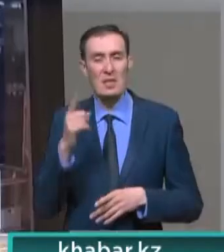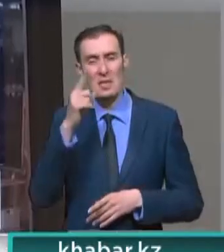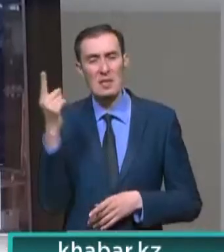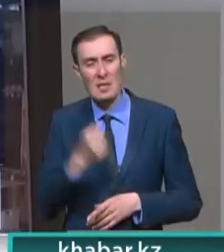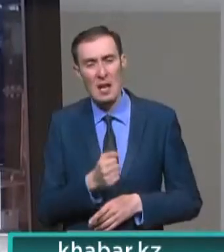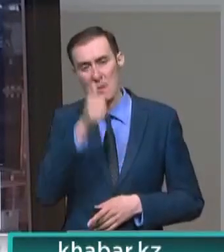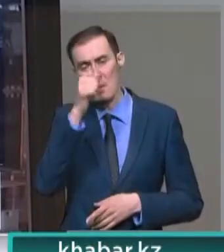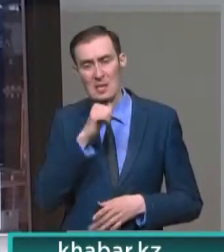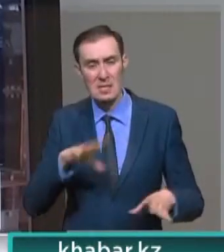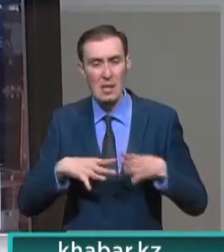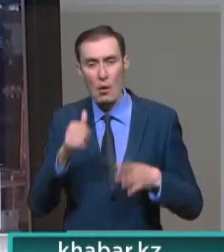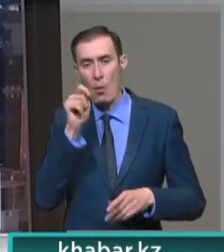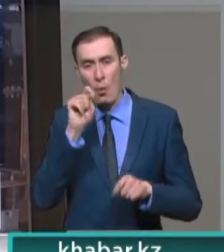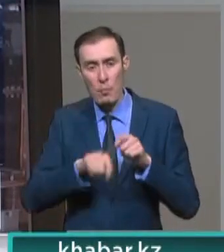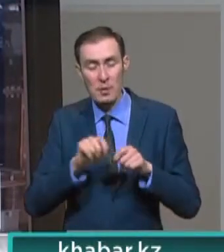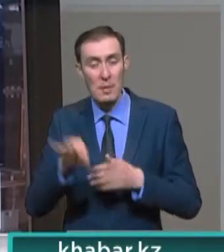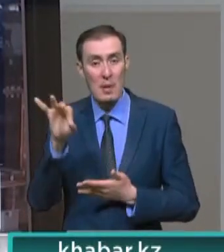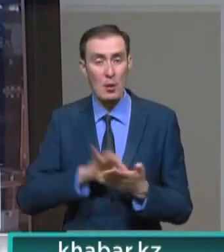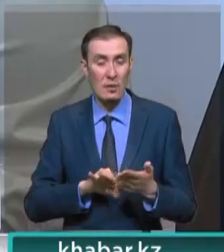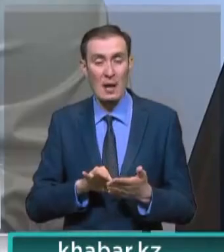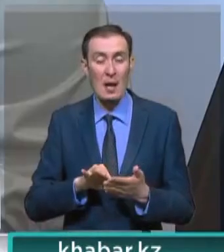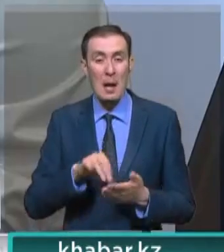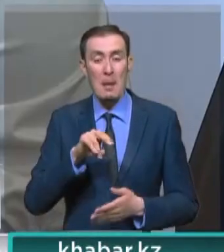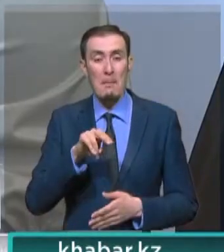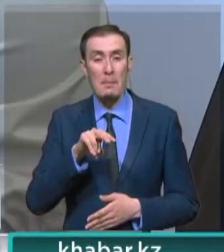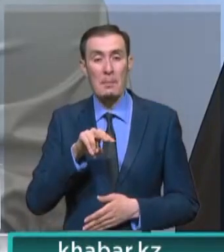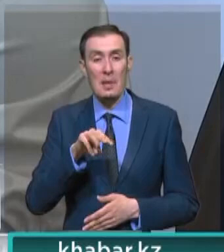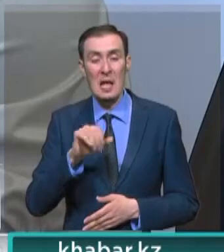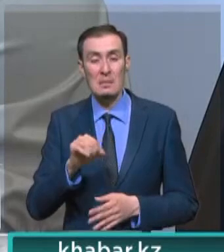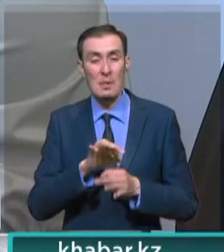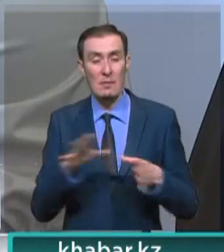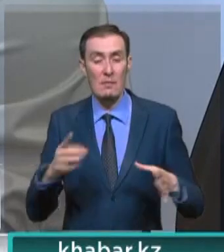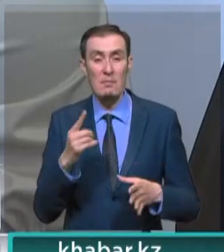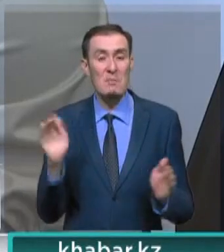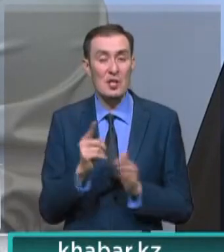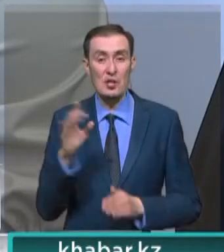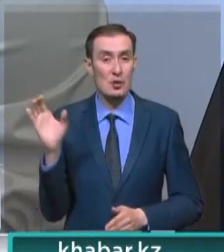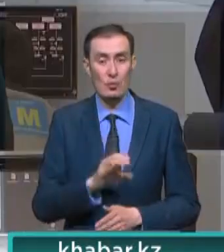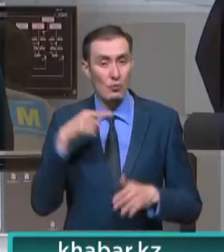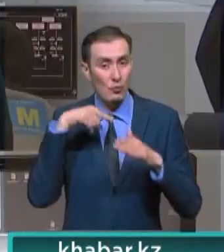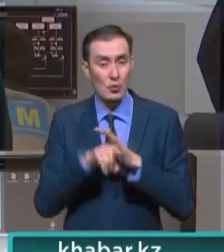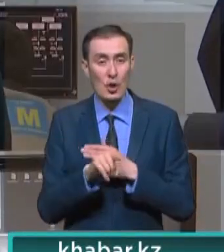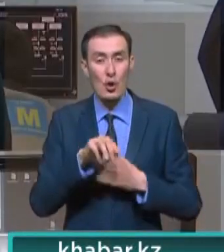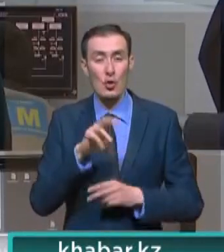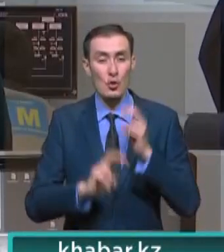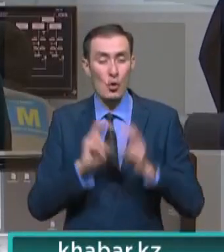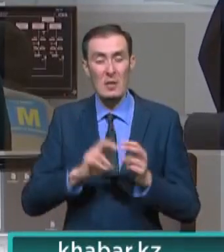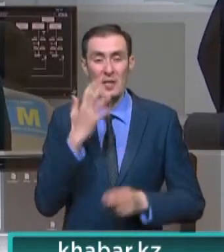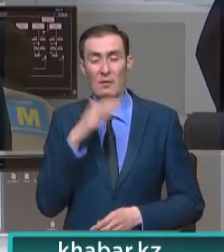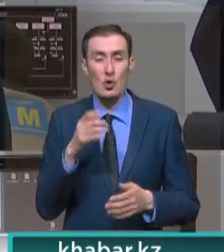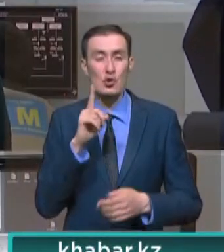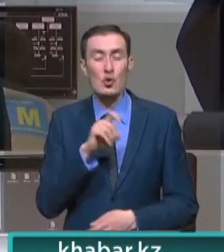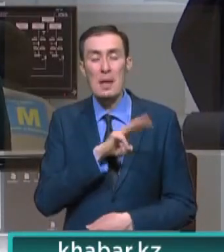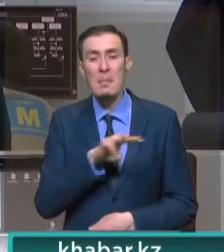месяцами. Сам же опыт проходит мимолетно. Плазменный разряд длится меньше секунды. В этот момент плазма внутри токамака разогревается до